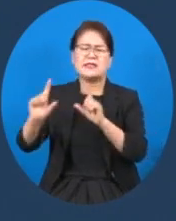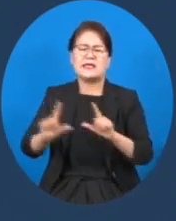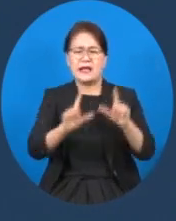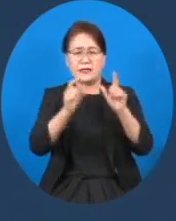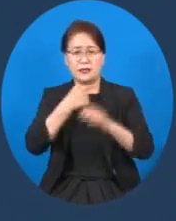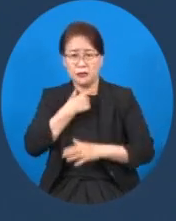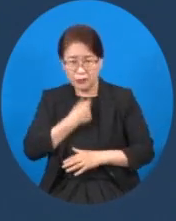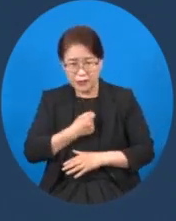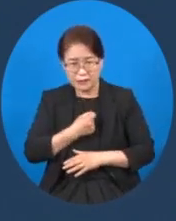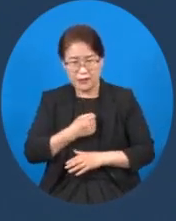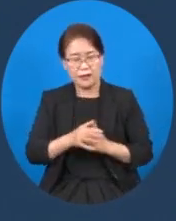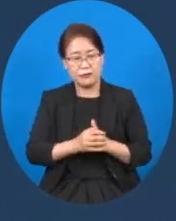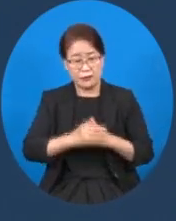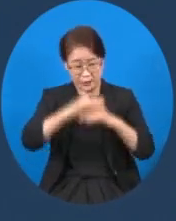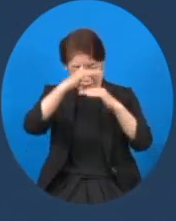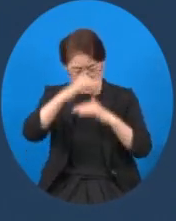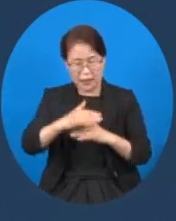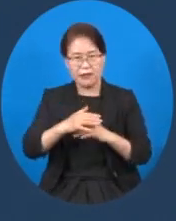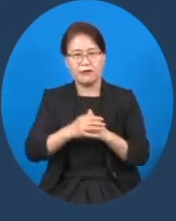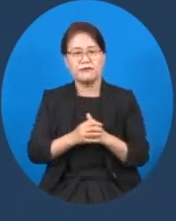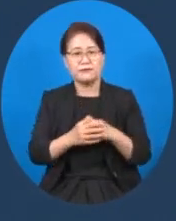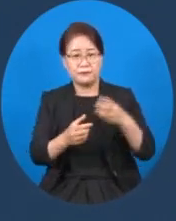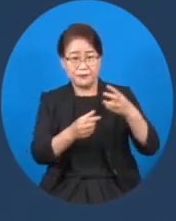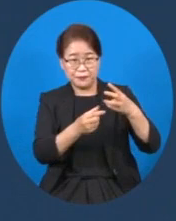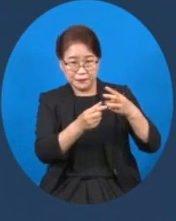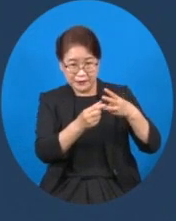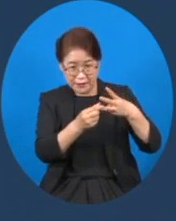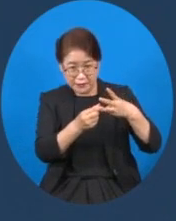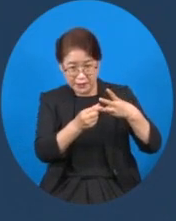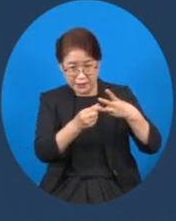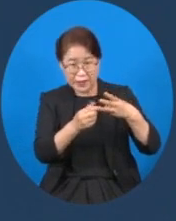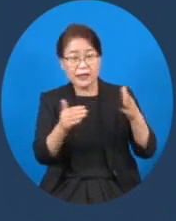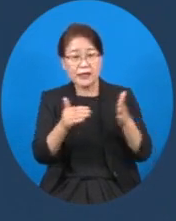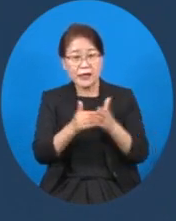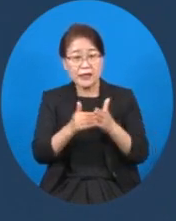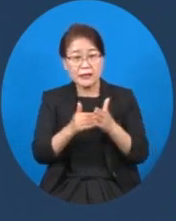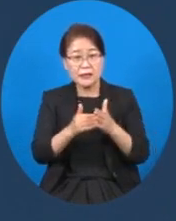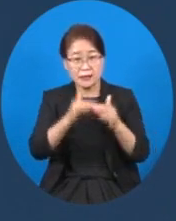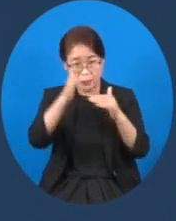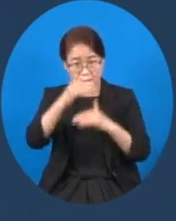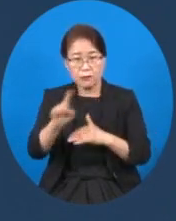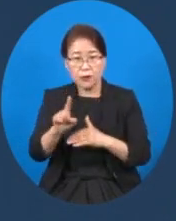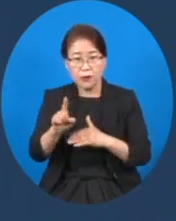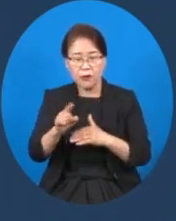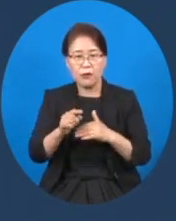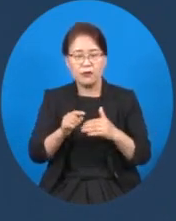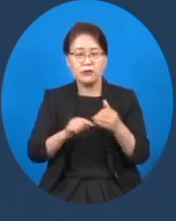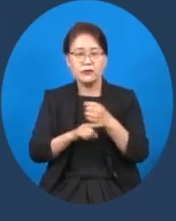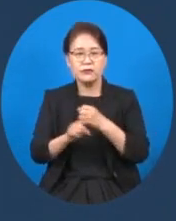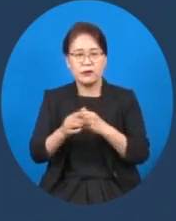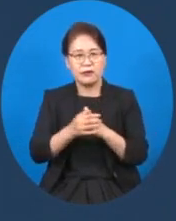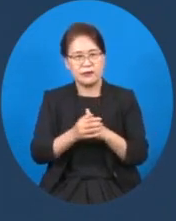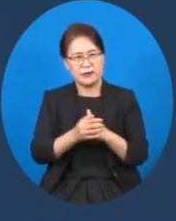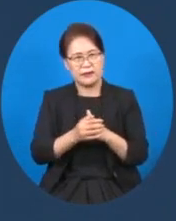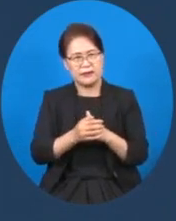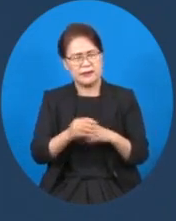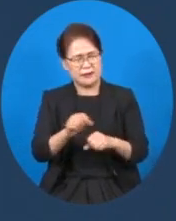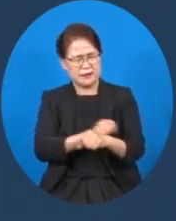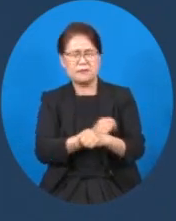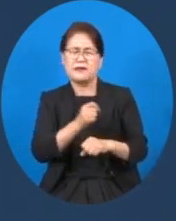그런데 본문에 3대까지만 언급되는 것은 그 3대가 갖고 있는 특징 때문에